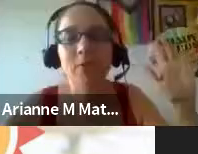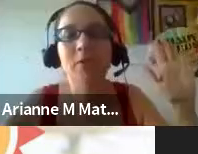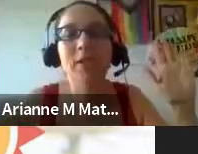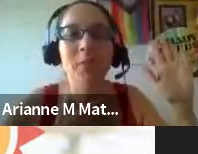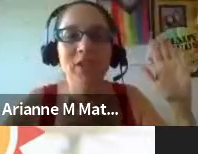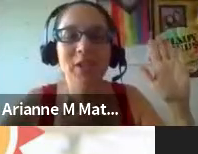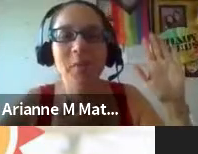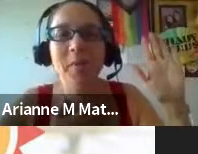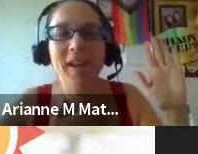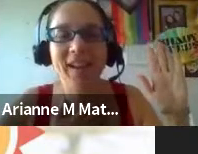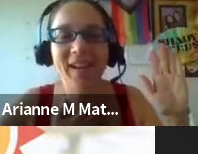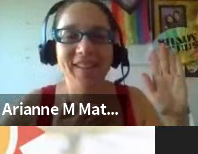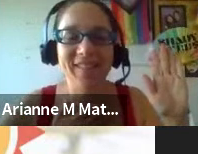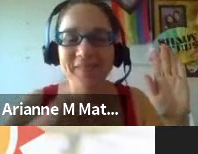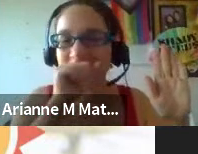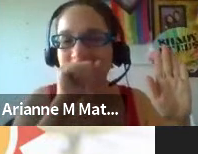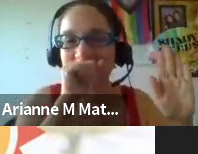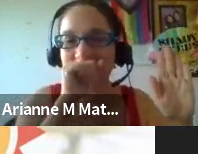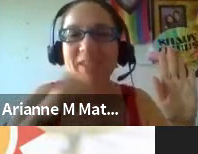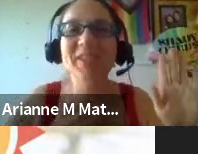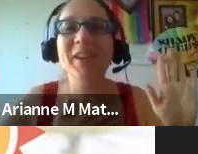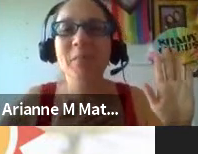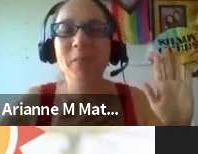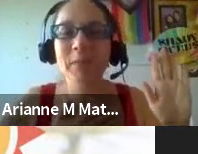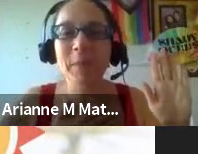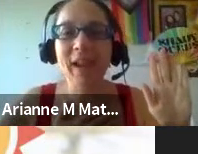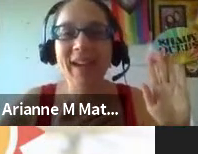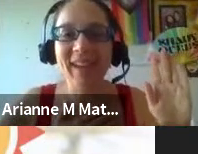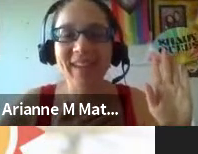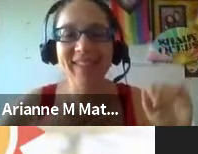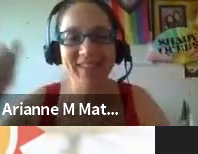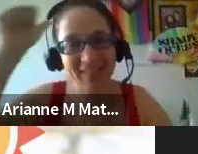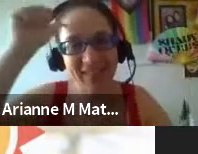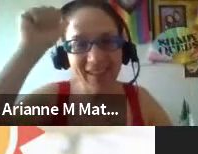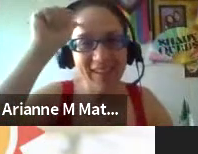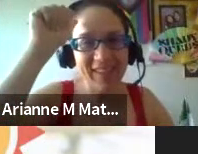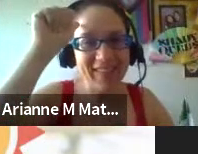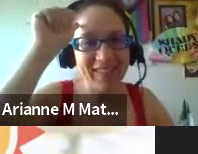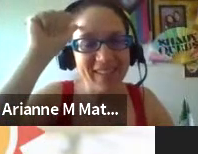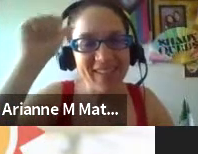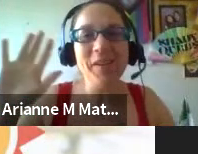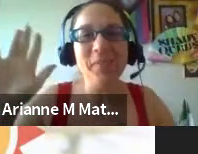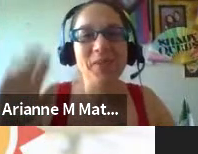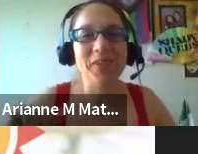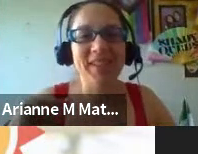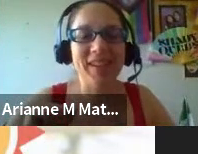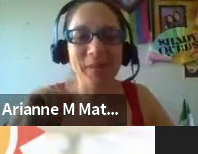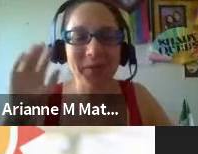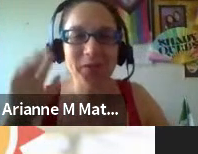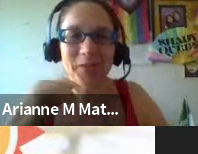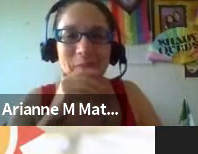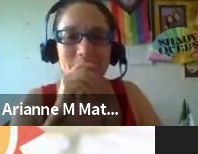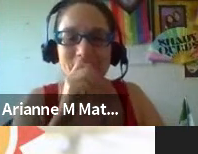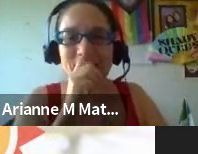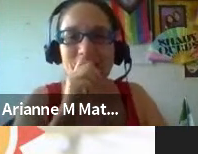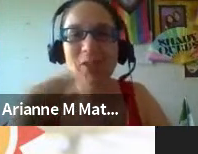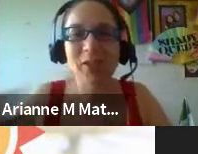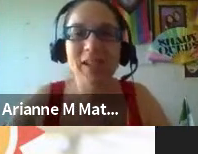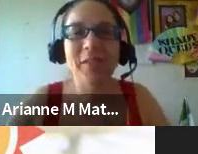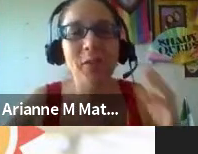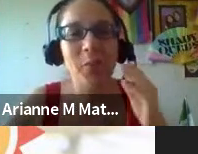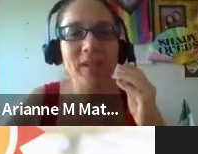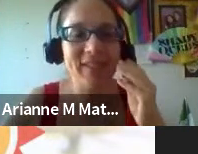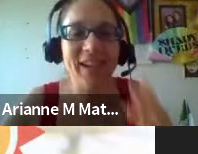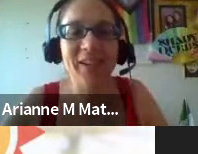Bonjour, excusez-moi, j'ai un peu mal à la gorge. Moi, je m'appelle Ariane. Ariane. Bonjour, Théra. Bonjour, tout le monde. Et